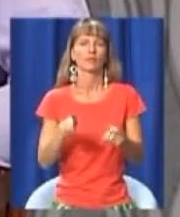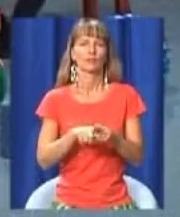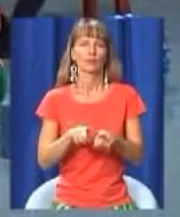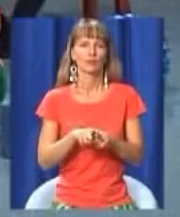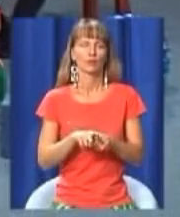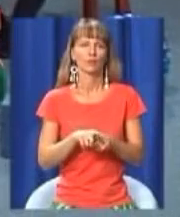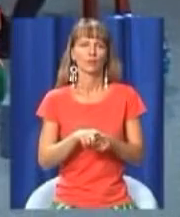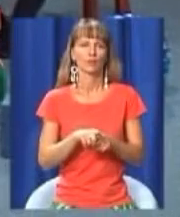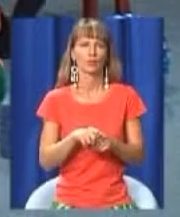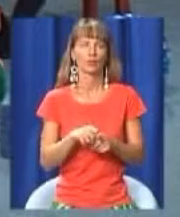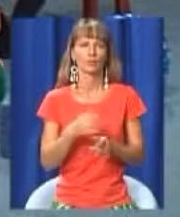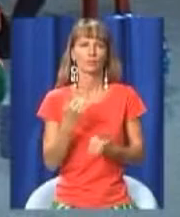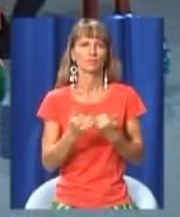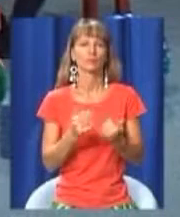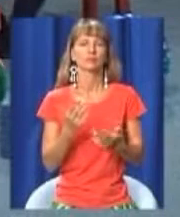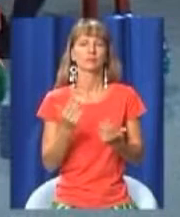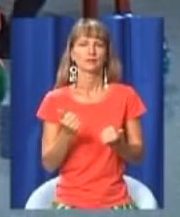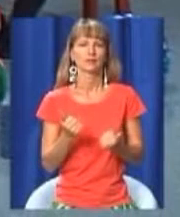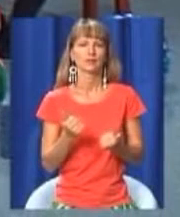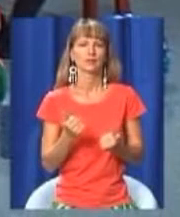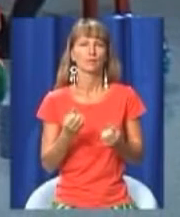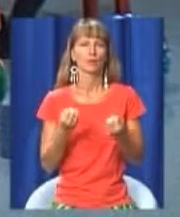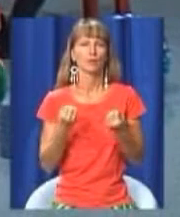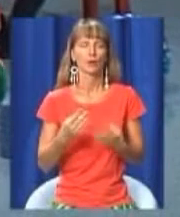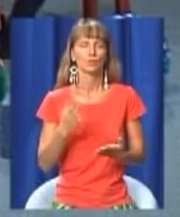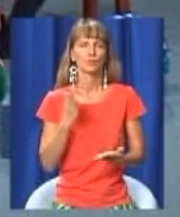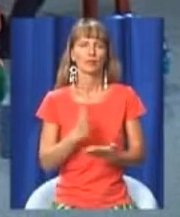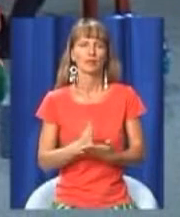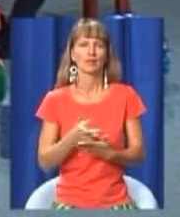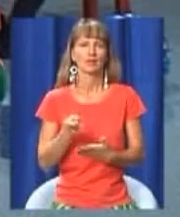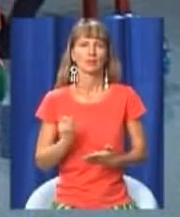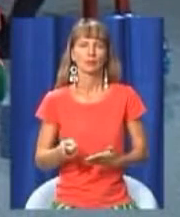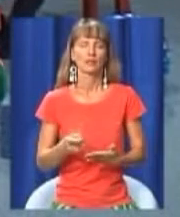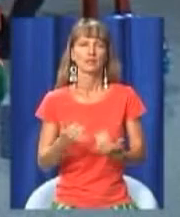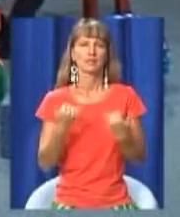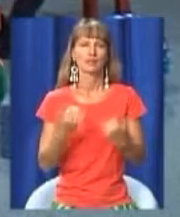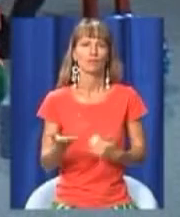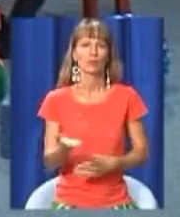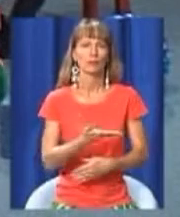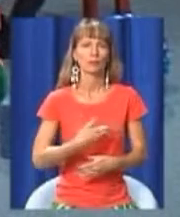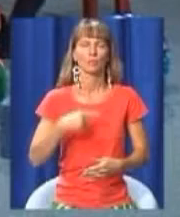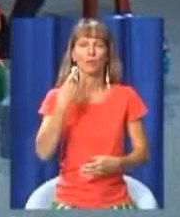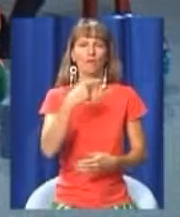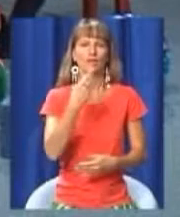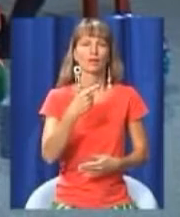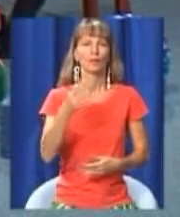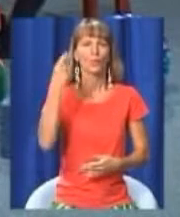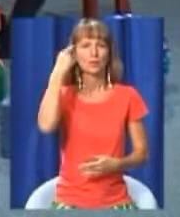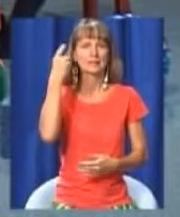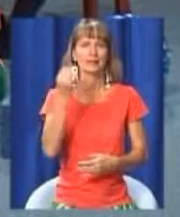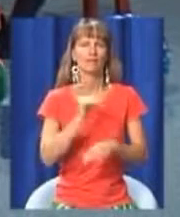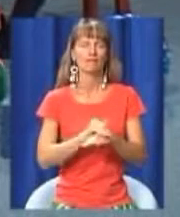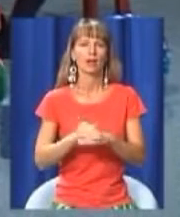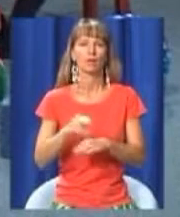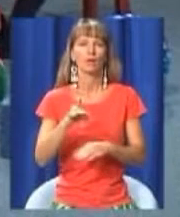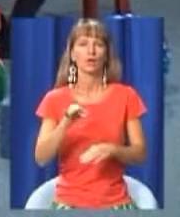нього. Да. От бачиш, як все просто виявляється насправді. Ну, сьогодні ми з вами от поговорили, дізналися цікаві факти про